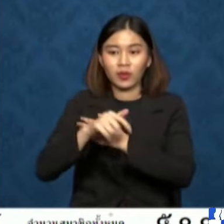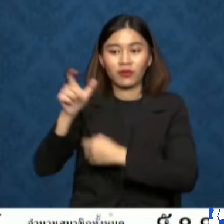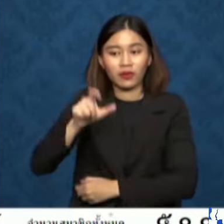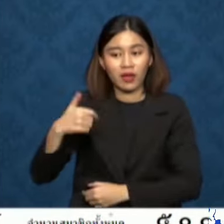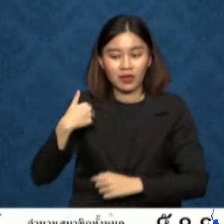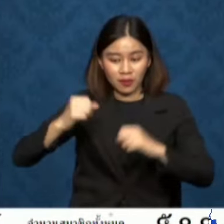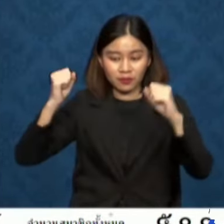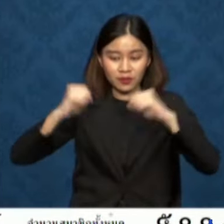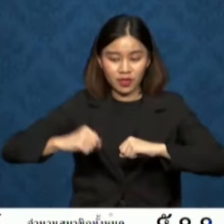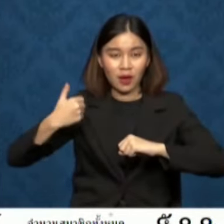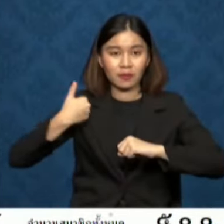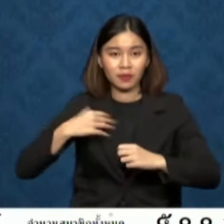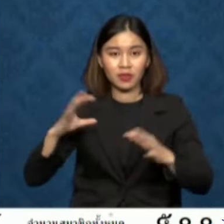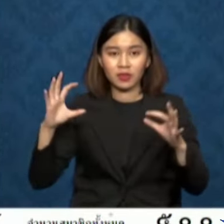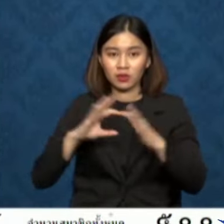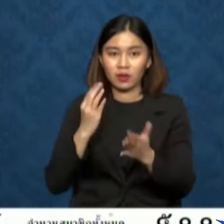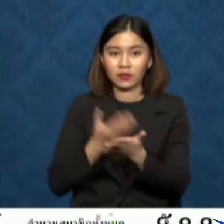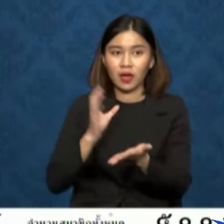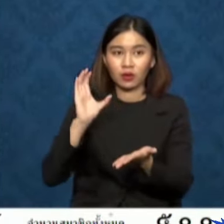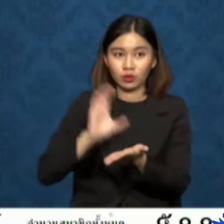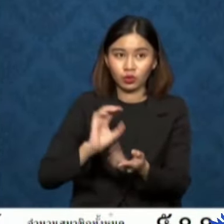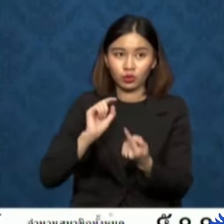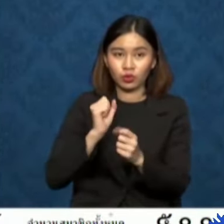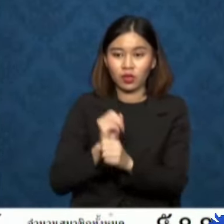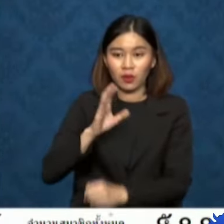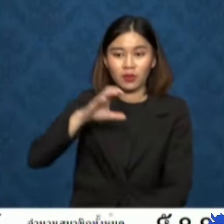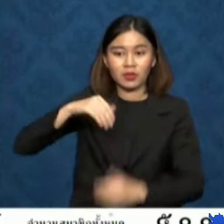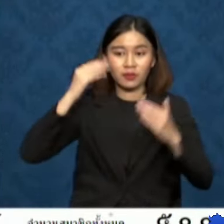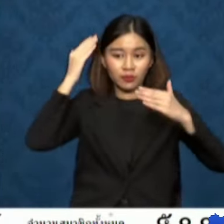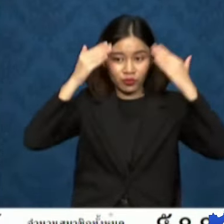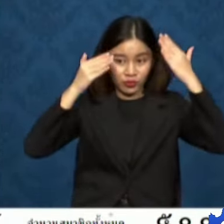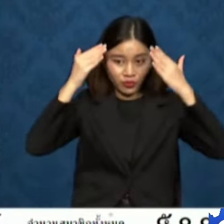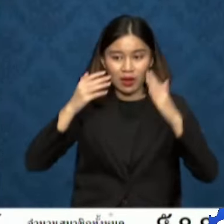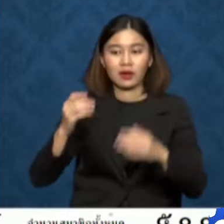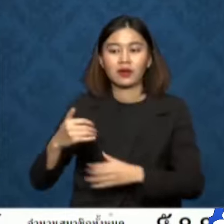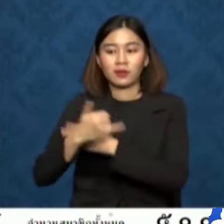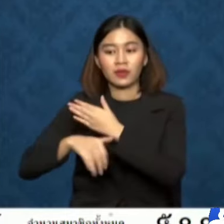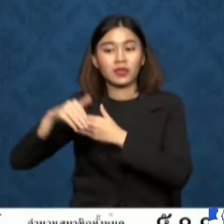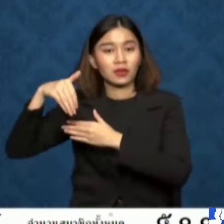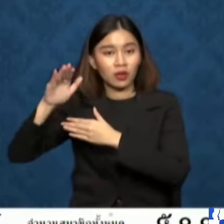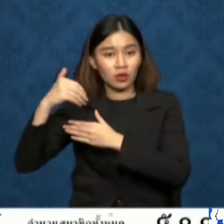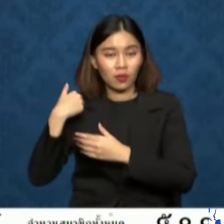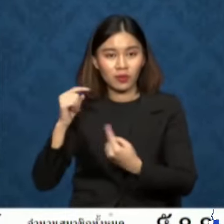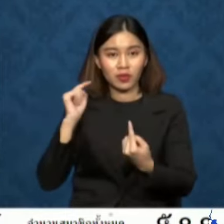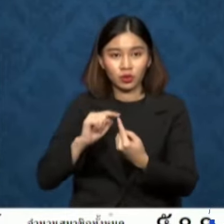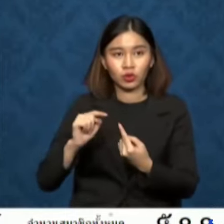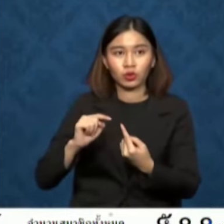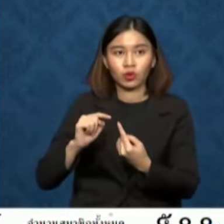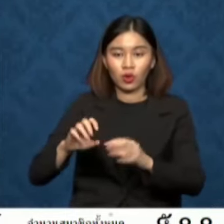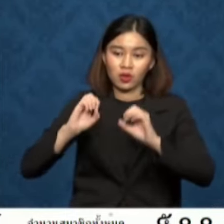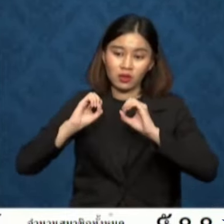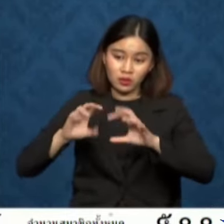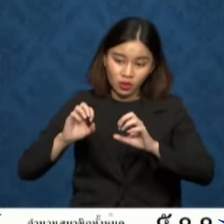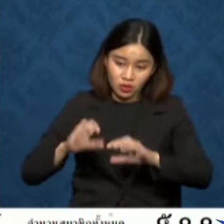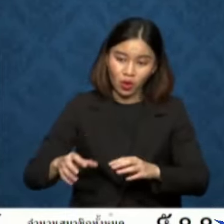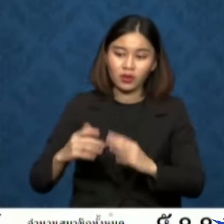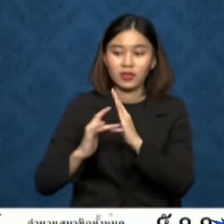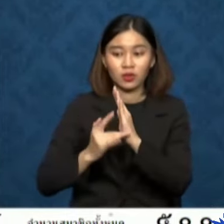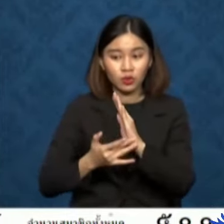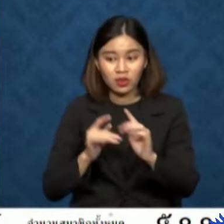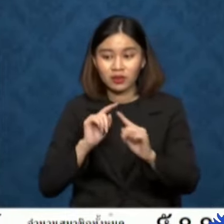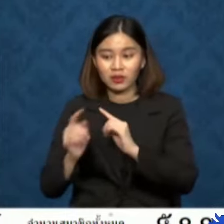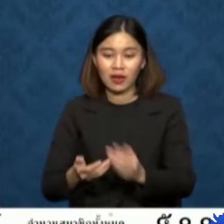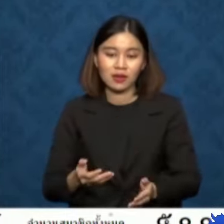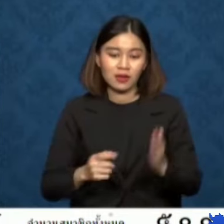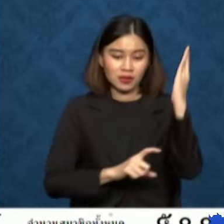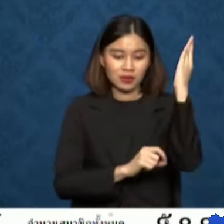ตกลงร่วมทุนระหว่างบริษัทในมาบริษัทในมาเลเซียและบริษัทผู้ผลิตในการถ่ายทอดเทคโนโลยีและผลิตอะไหล่เรือสิงคโปร์ครับ